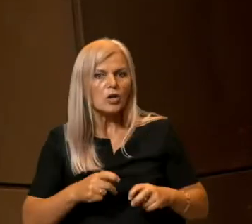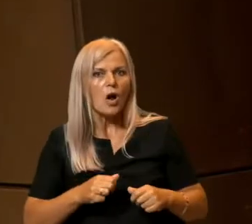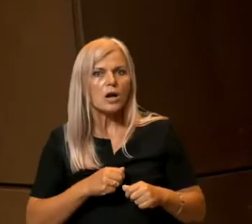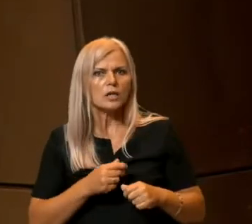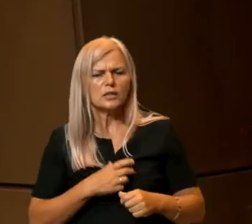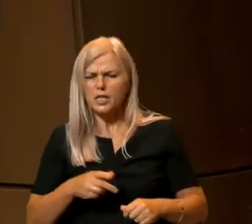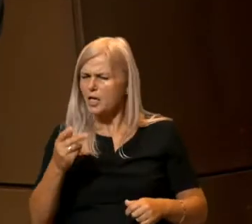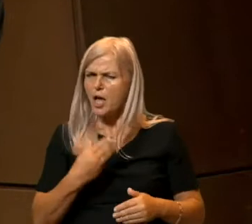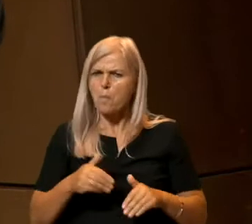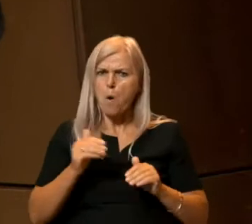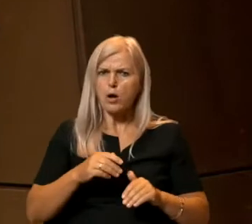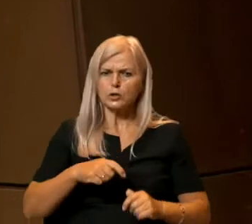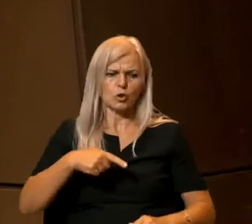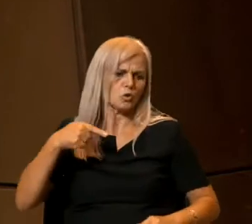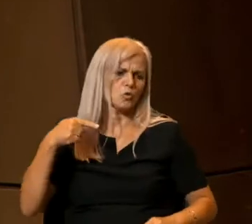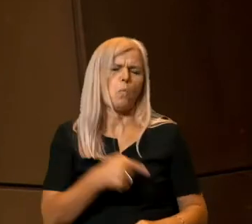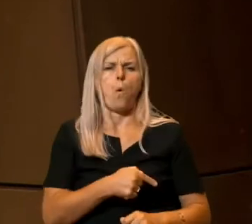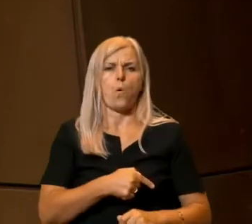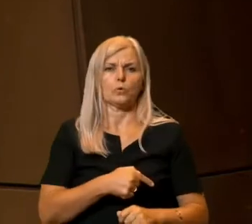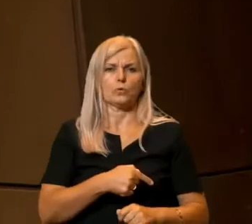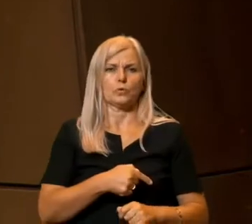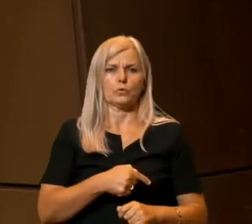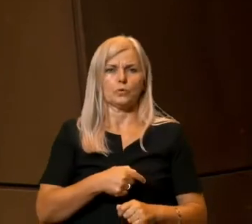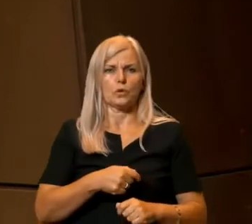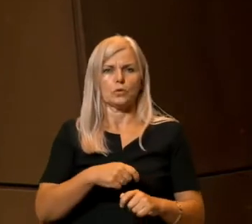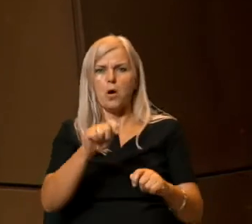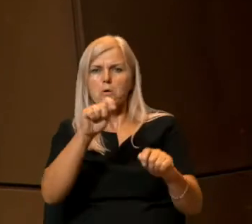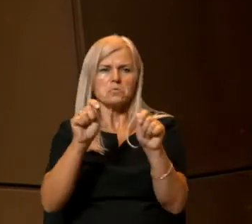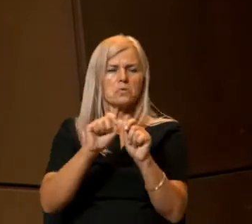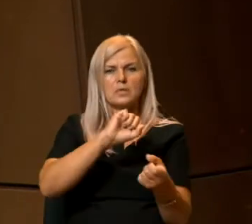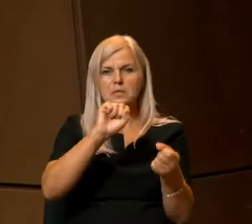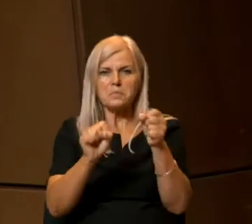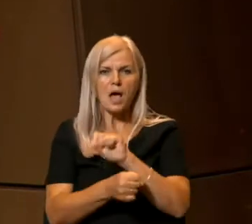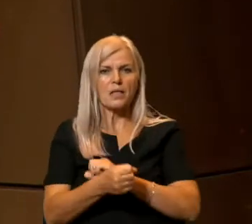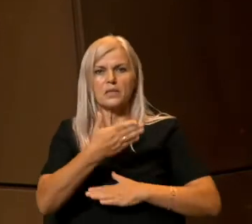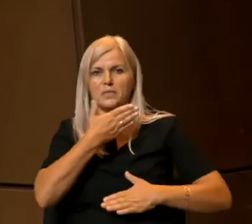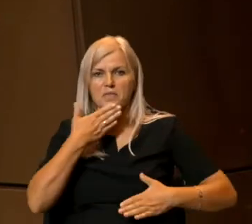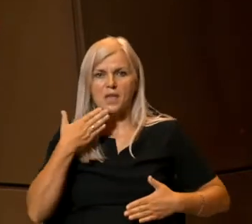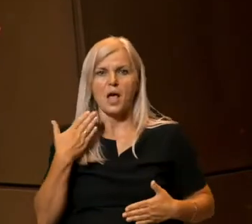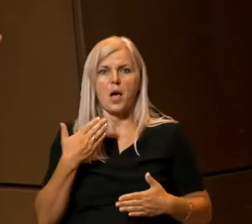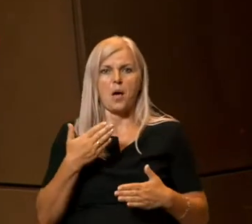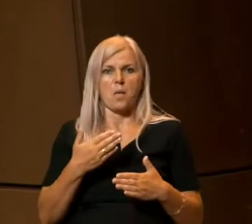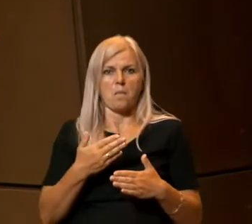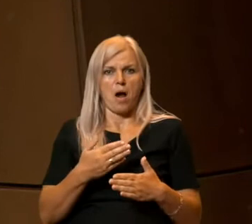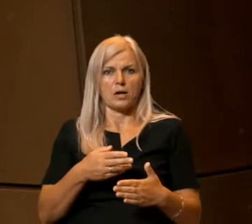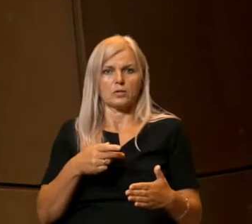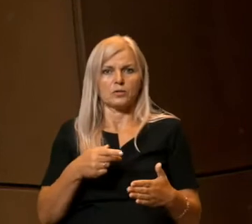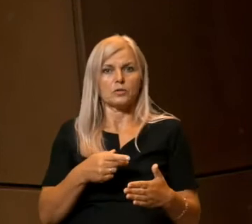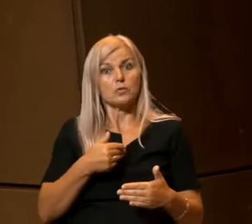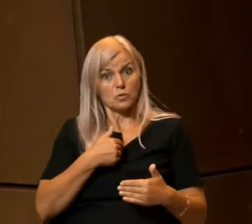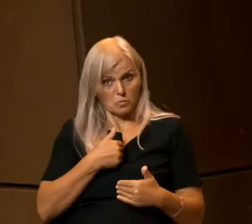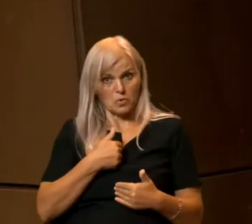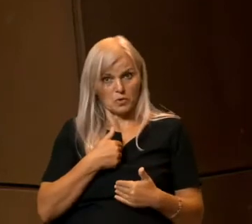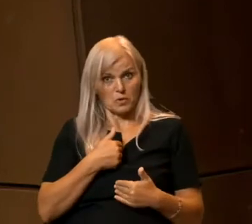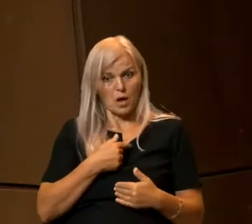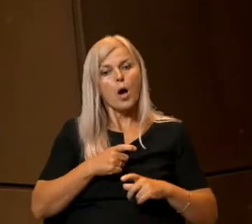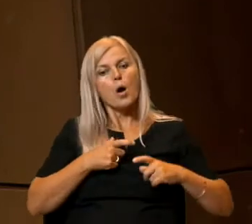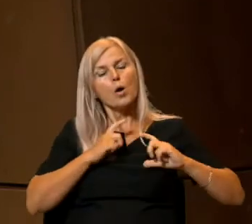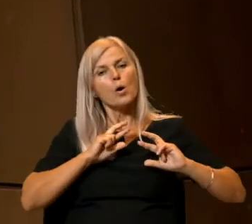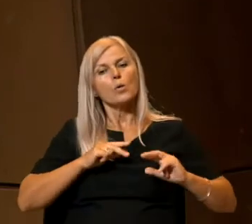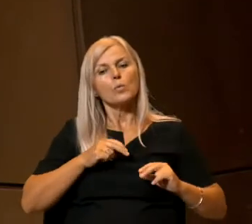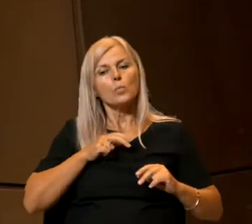zmusić się do rezonansu. Nie ma jakiegoś instytucjonalnego gwarantowania rezonansu, więc przybywamy na takie wydarzenie jak